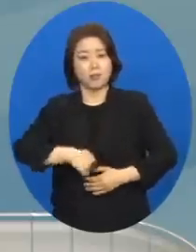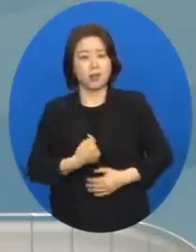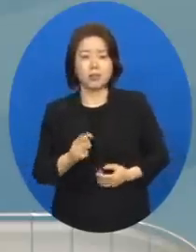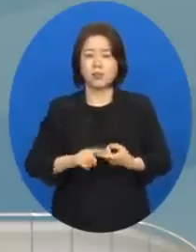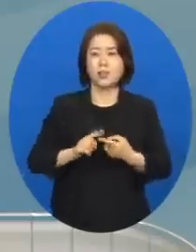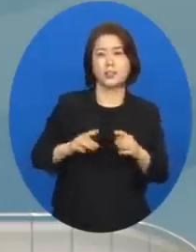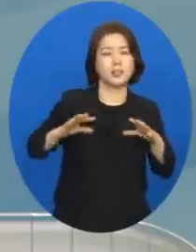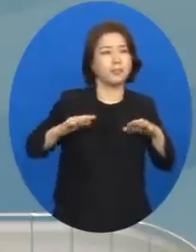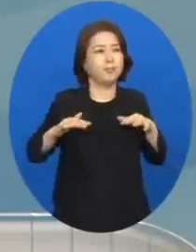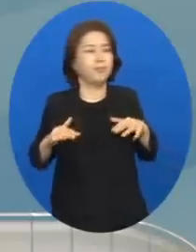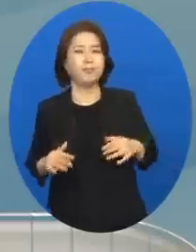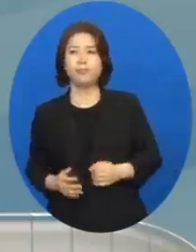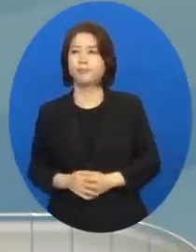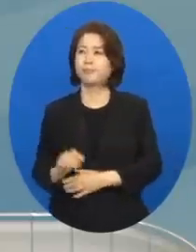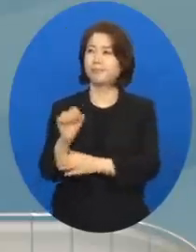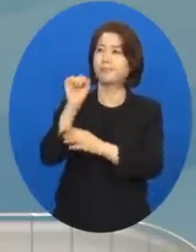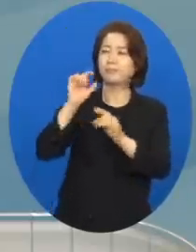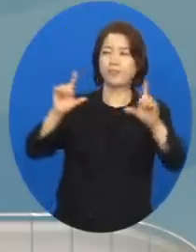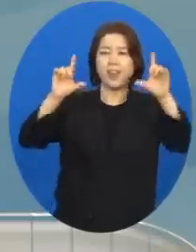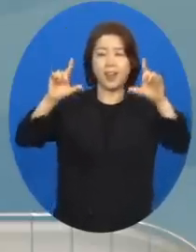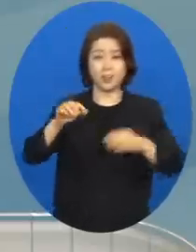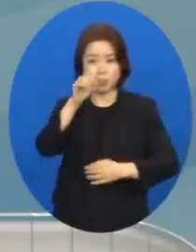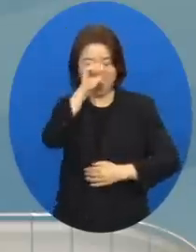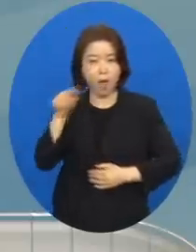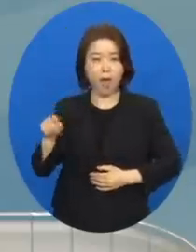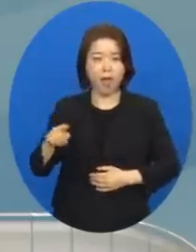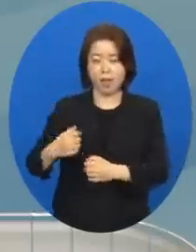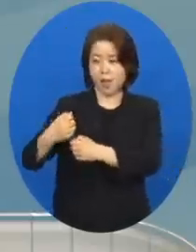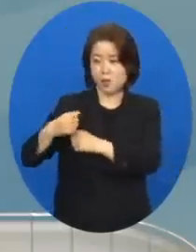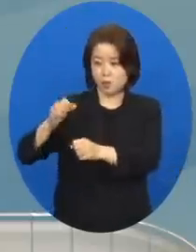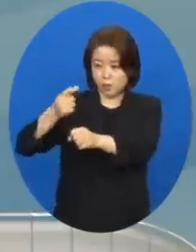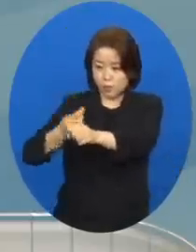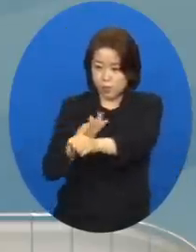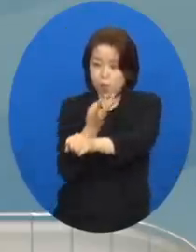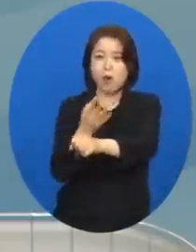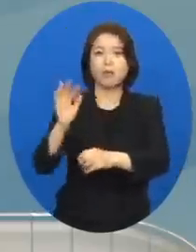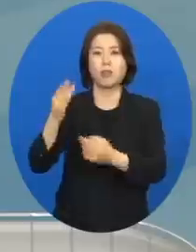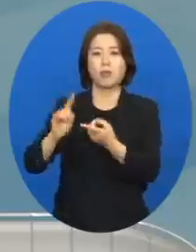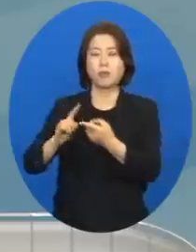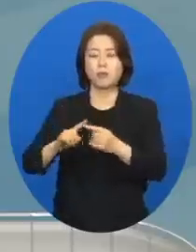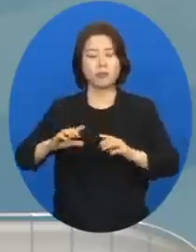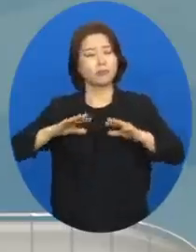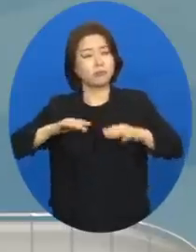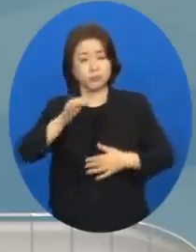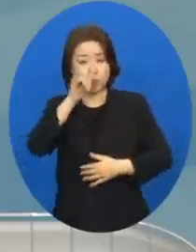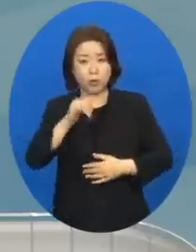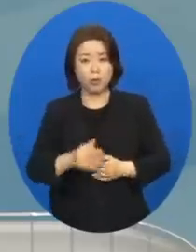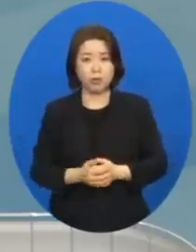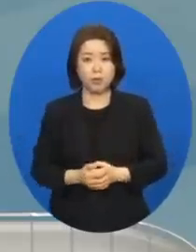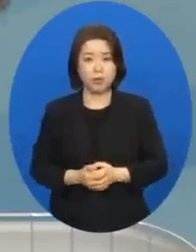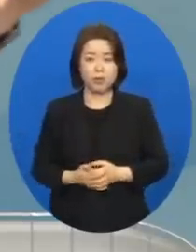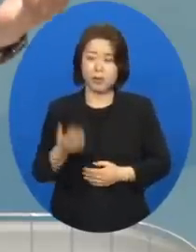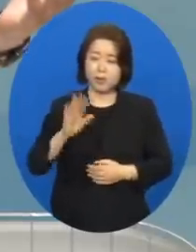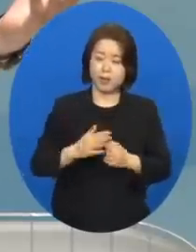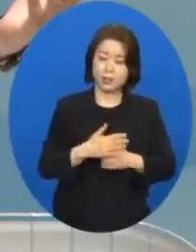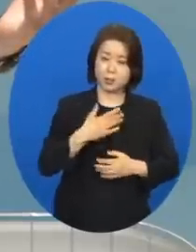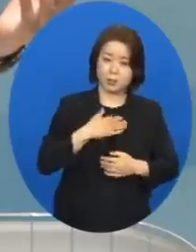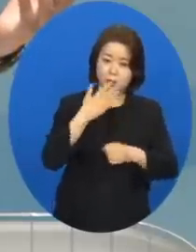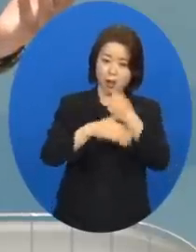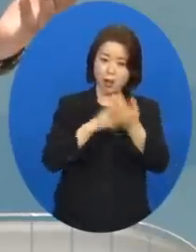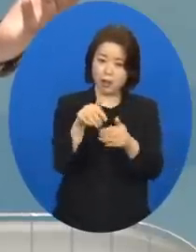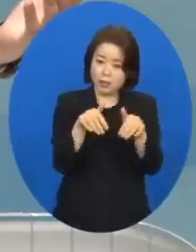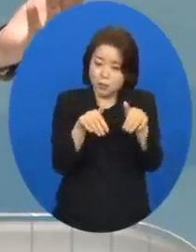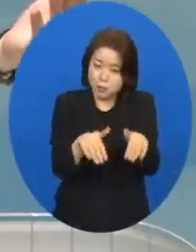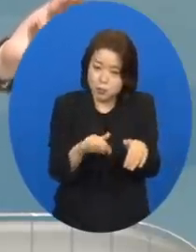대해서 자랑스러워해요. 육군 장교가 되었다는 거예요. 근데 저는 하나님의 종이 되기 위해서 신학교를